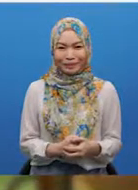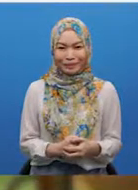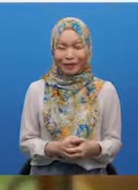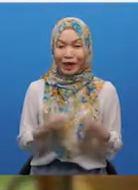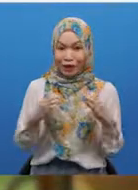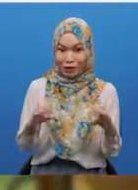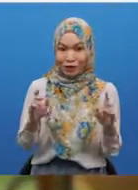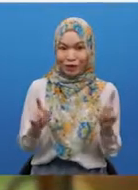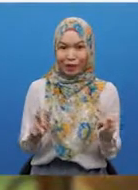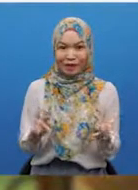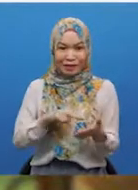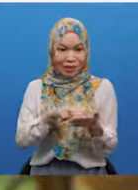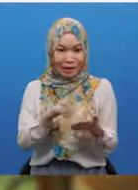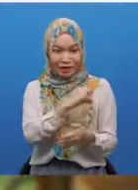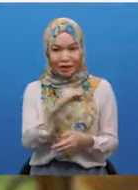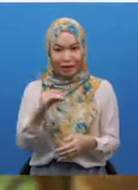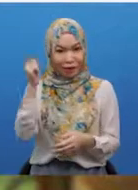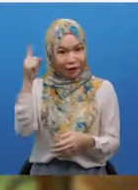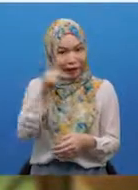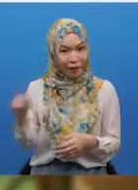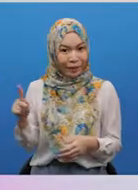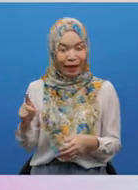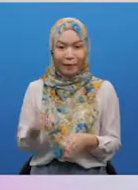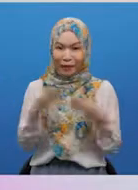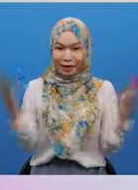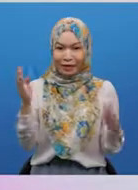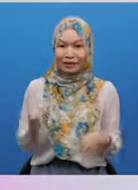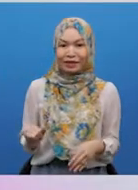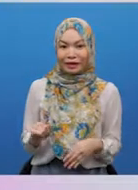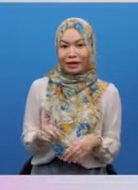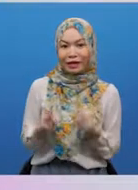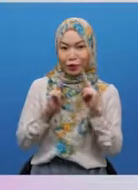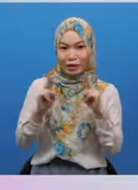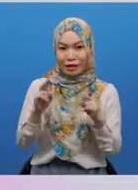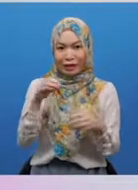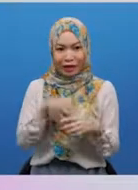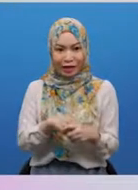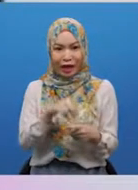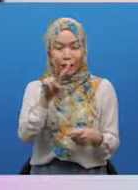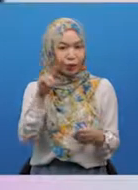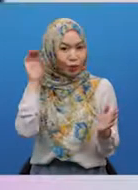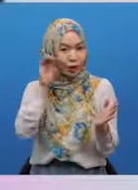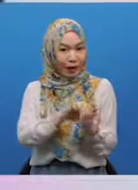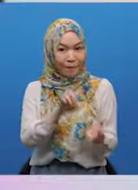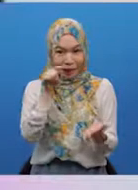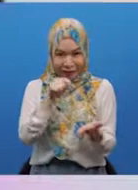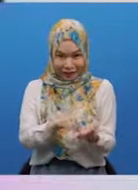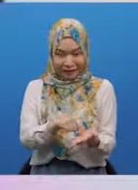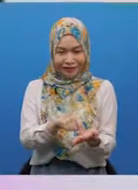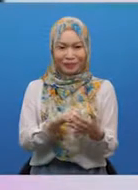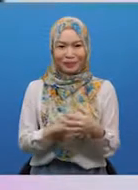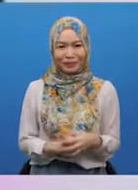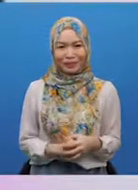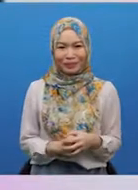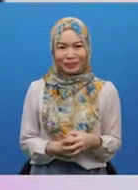Cuba pelajar baca dan fahamkan bahasa yang diujarkan dalam dua ilustrasi kartun yang